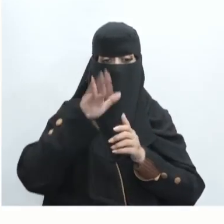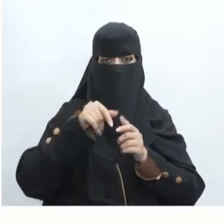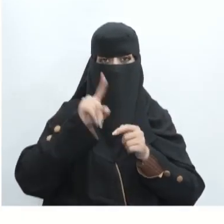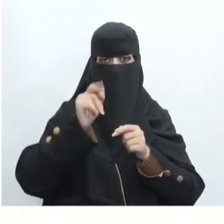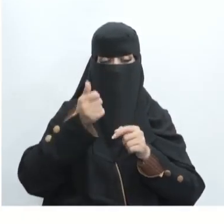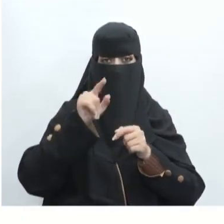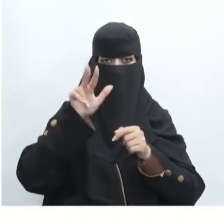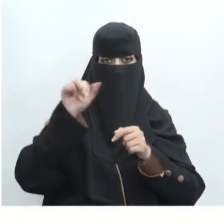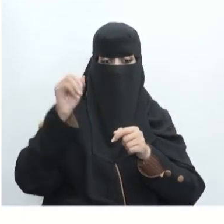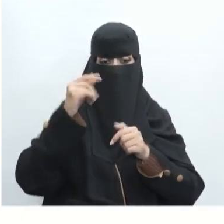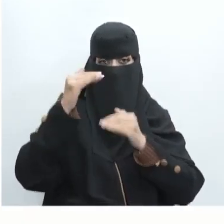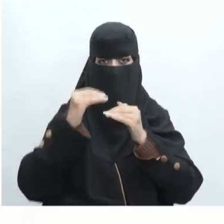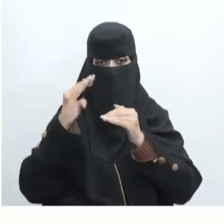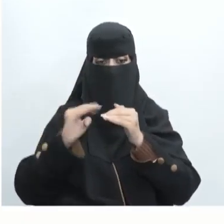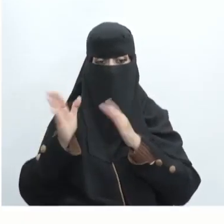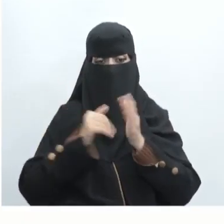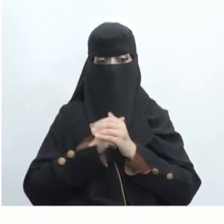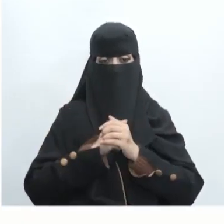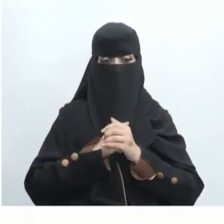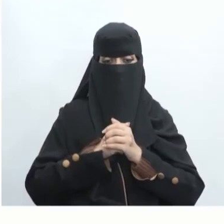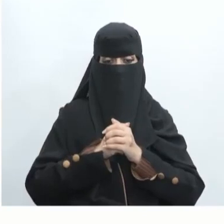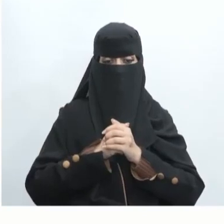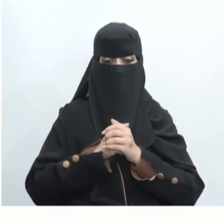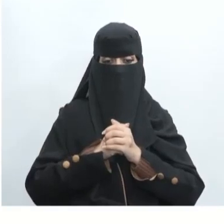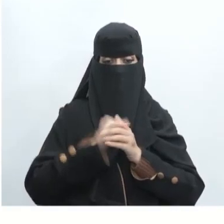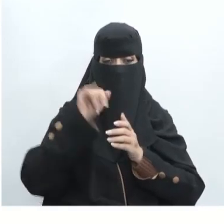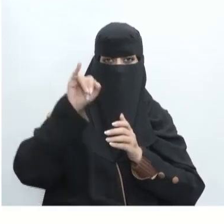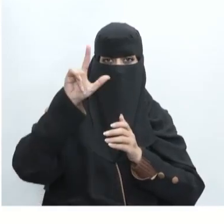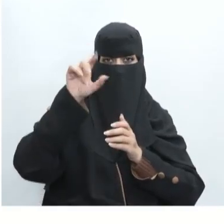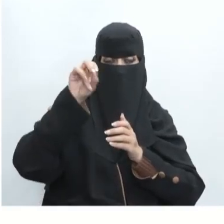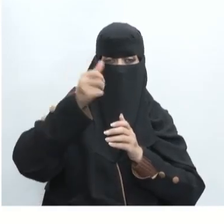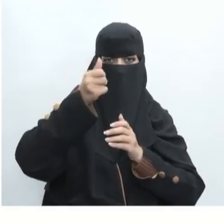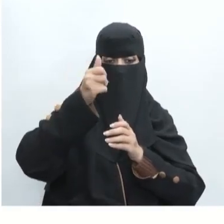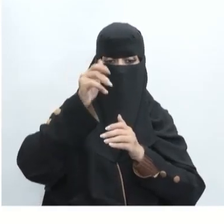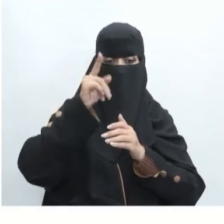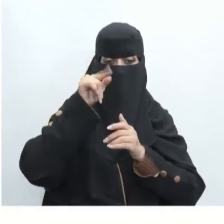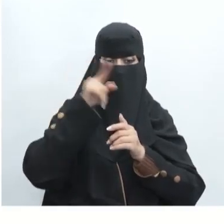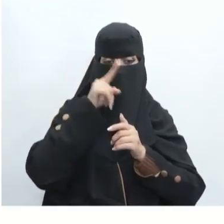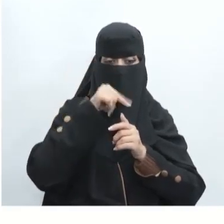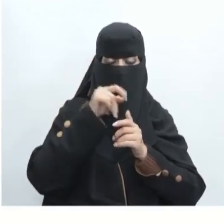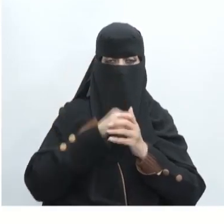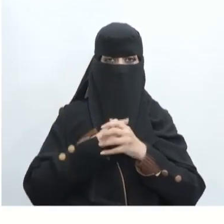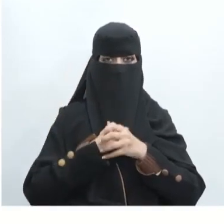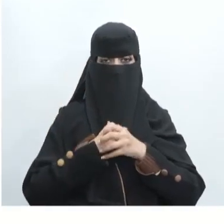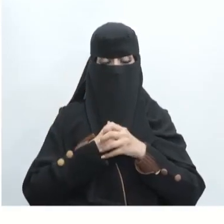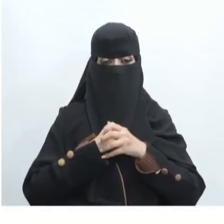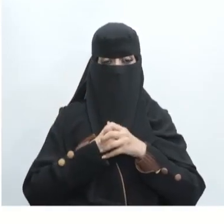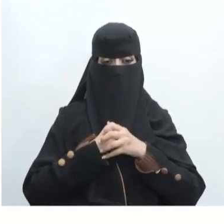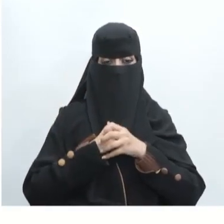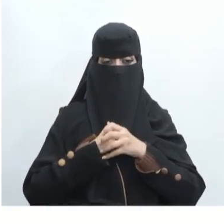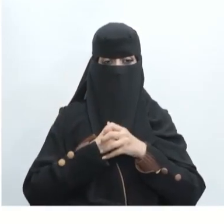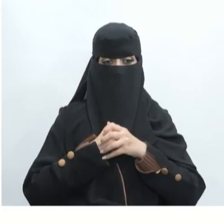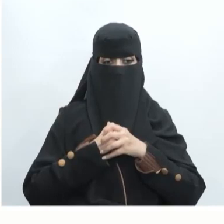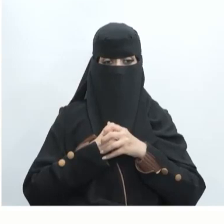مضيق باب المندب هنا ابناؤنا الطلاب مضيق باب المندب بهذا المكان وبهذا